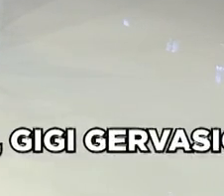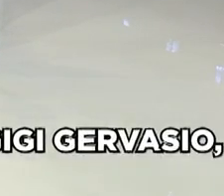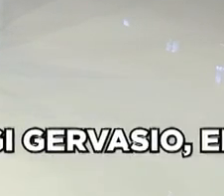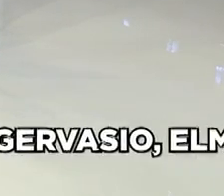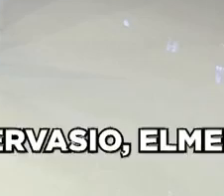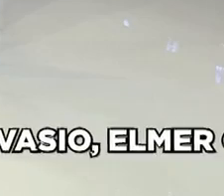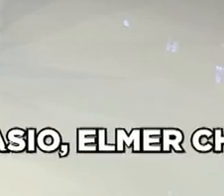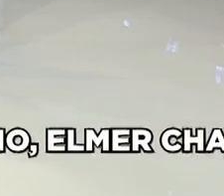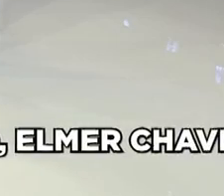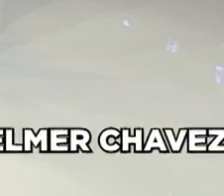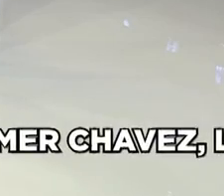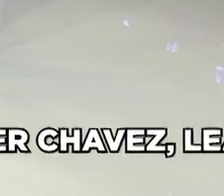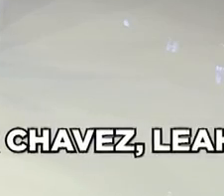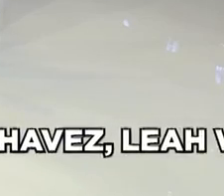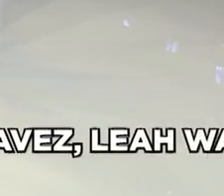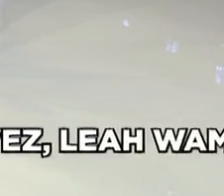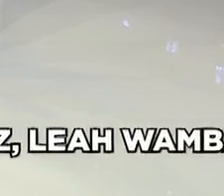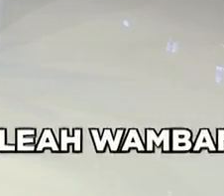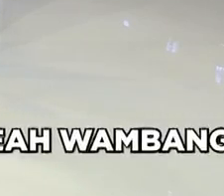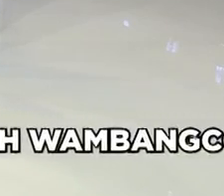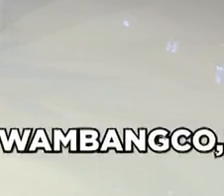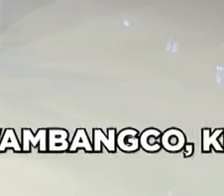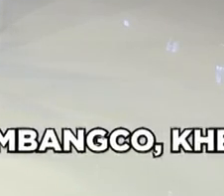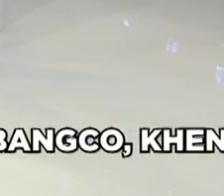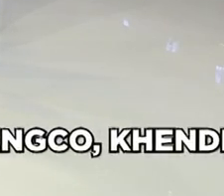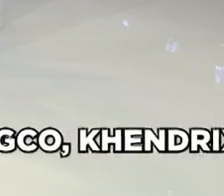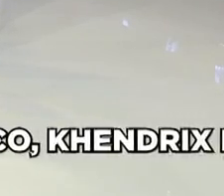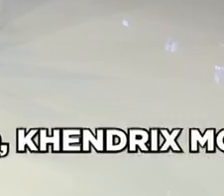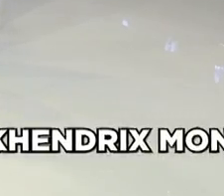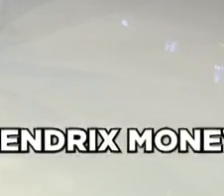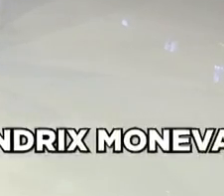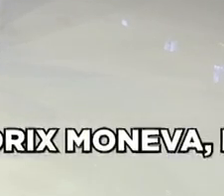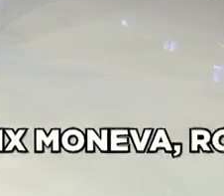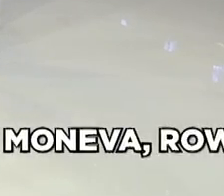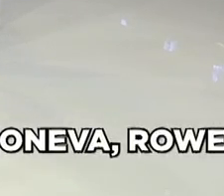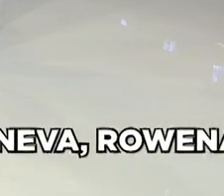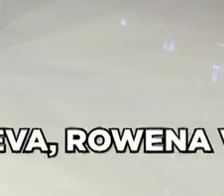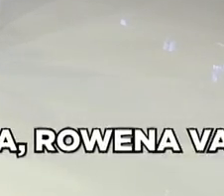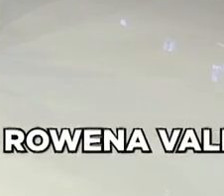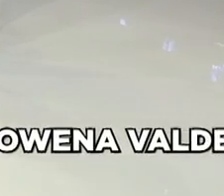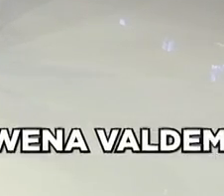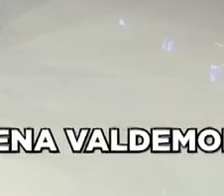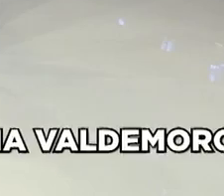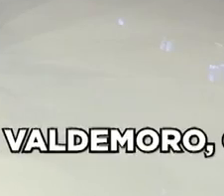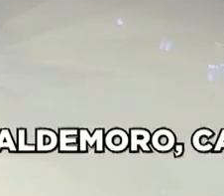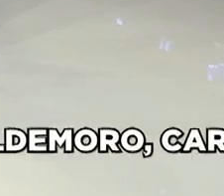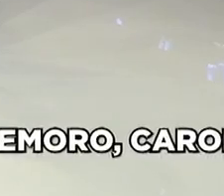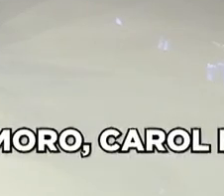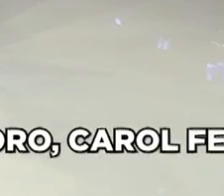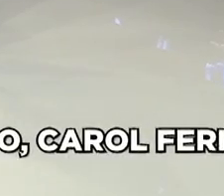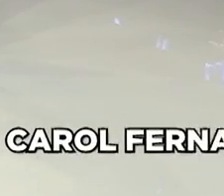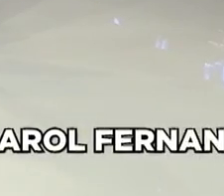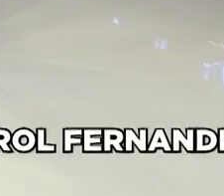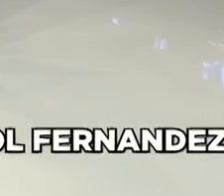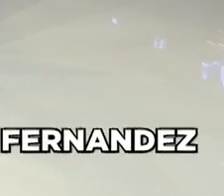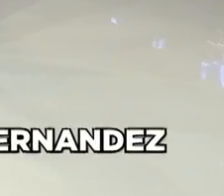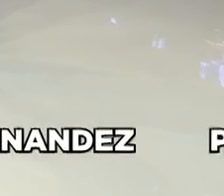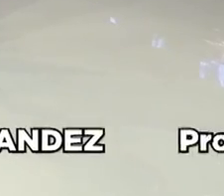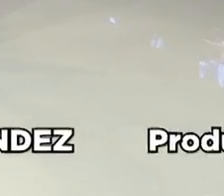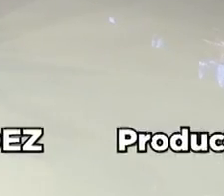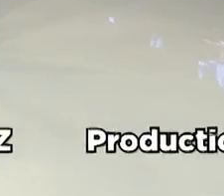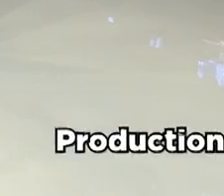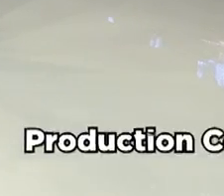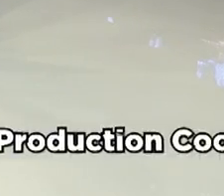si Bernadette Zambrano. Nandito kami para sa inyo, saan man sa mundo. Ano mang hamon, ano mang panahon, tapat kaming